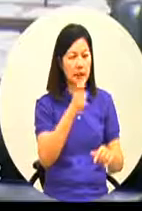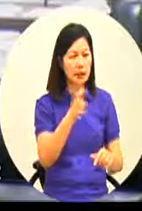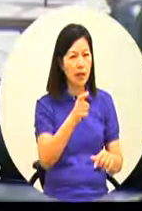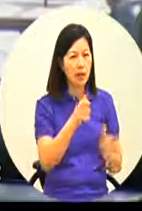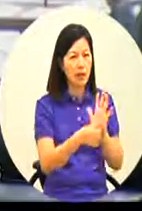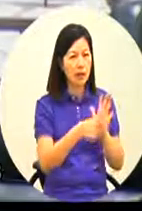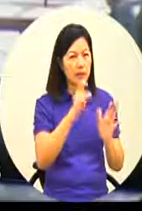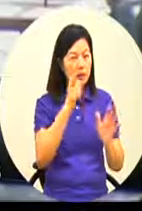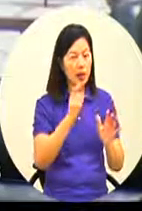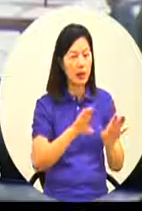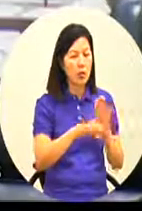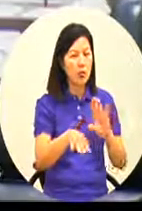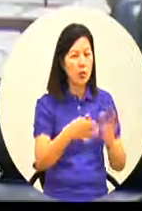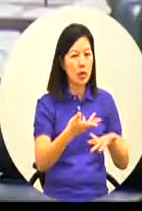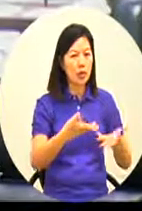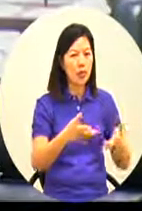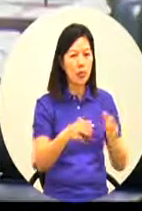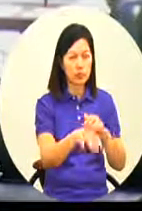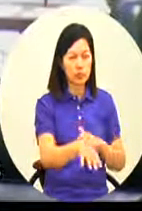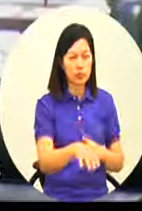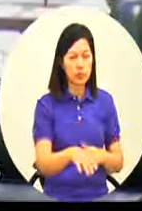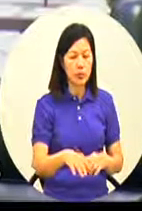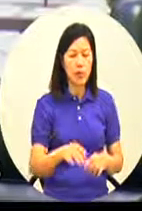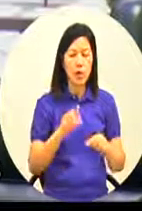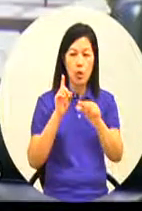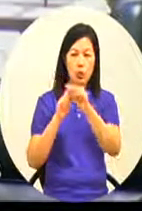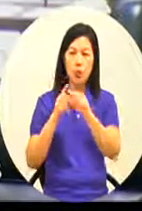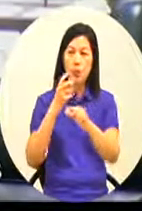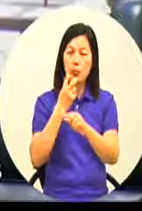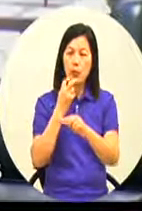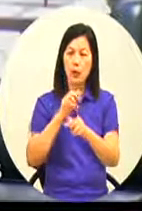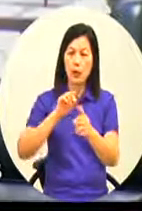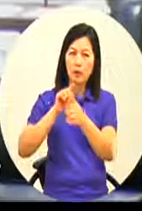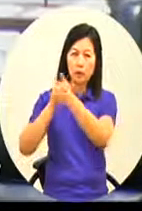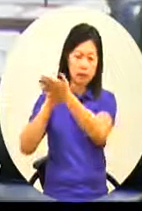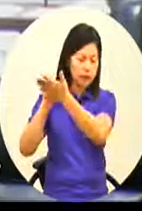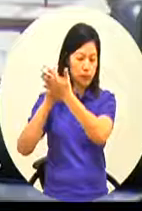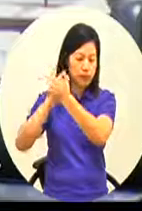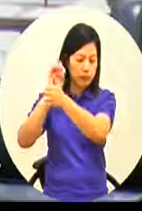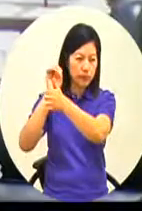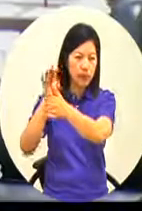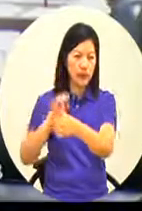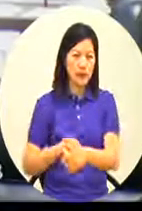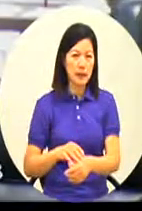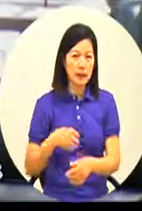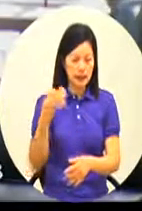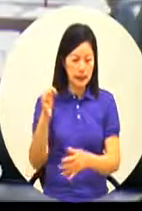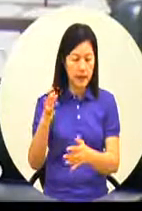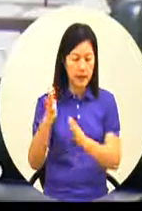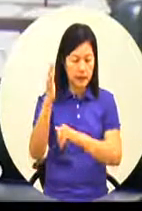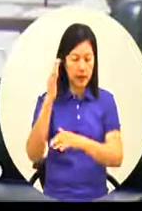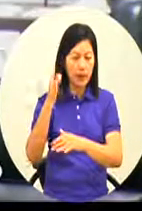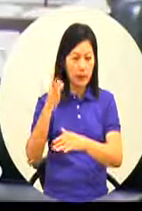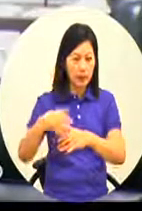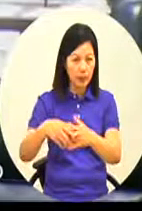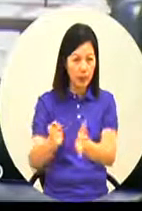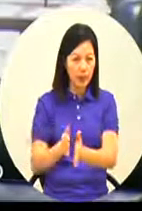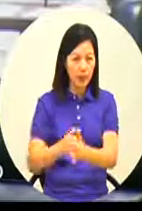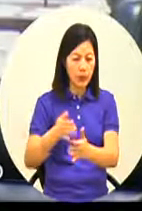也提出来，就是说他们要跟中央反映一些事情，希望中央在这个财政部的部分降低这